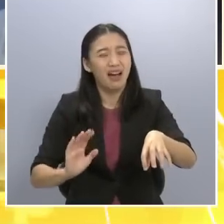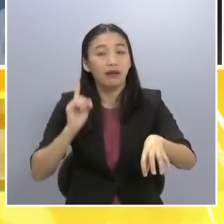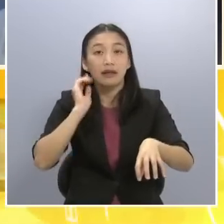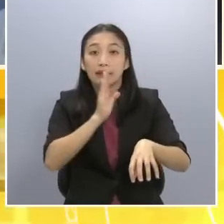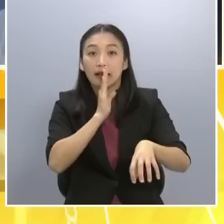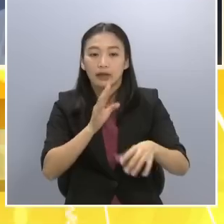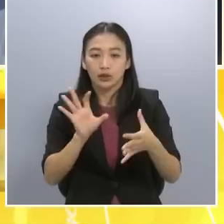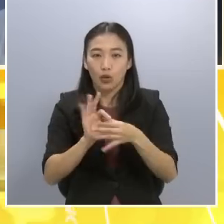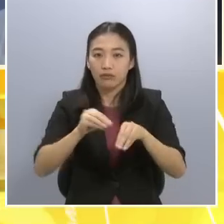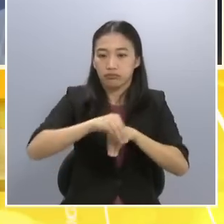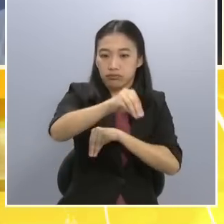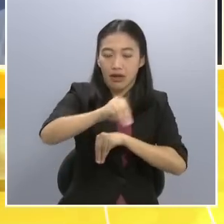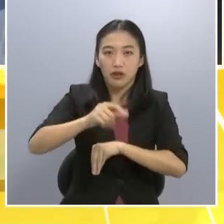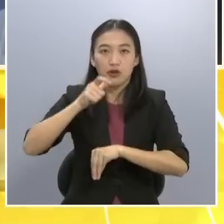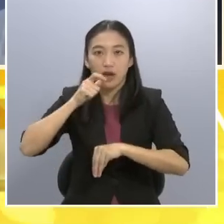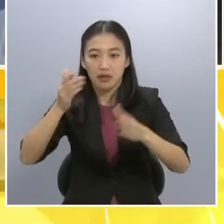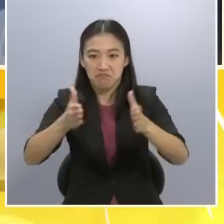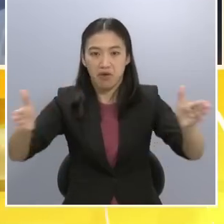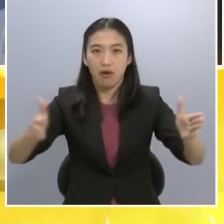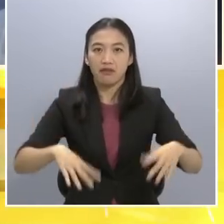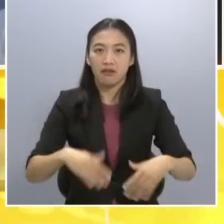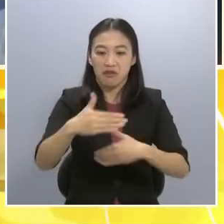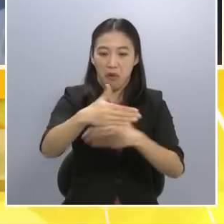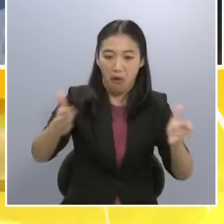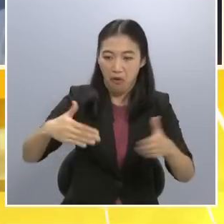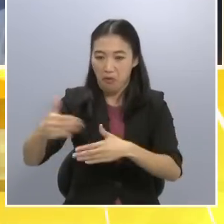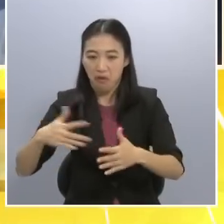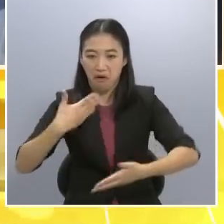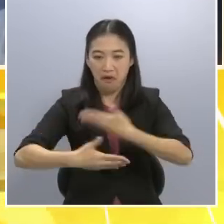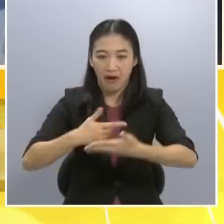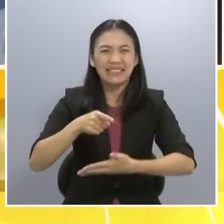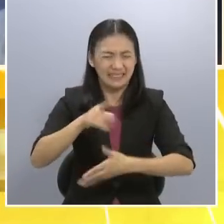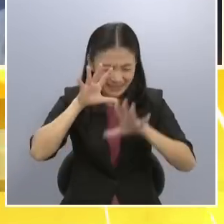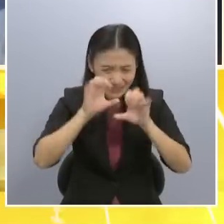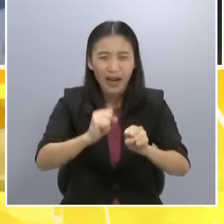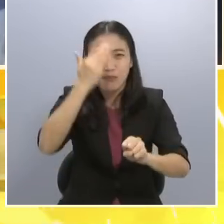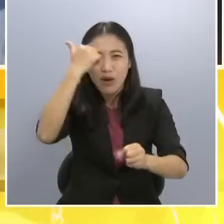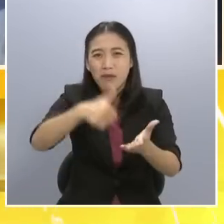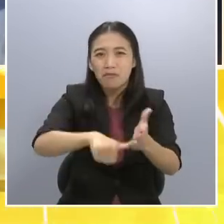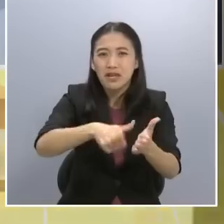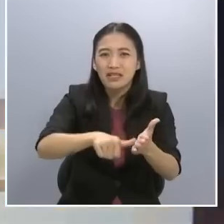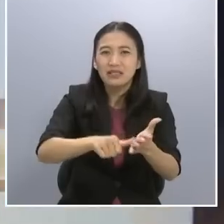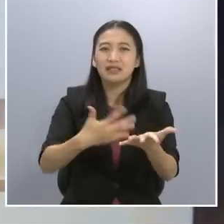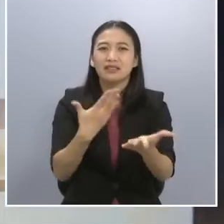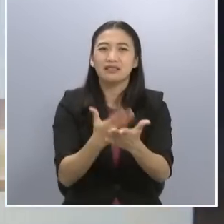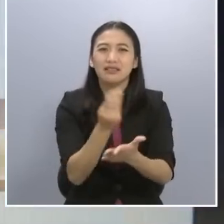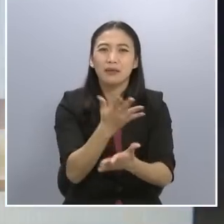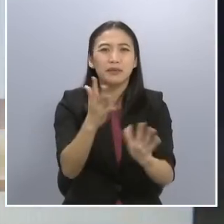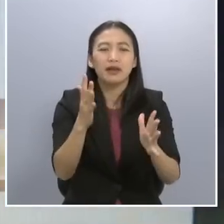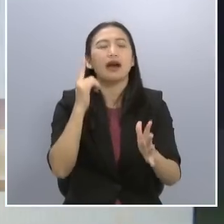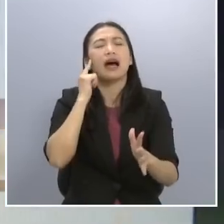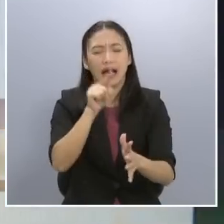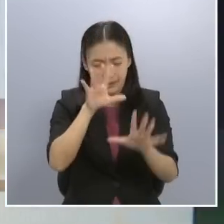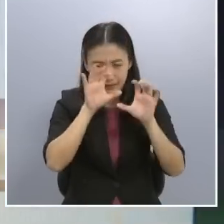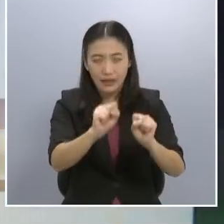งเนี่ยแต่มาจับรายเล็กรายน้อยเนี่ยท่านผู้ชมแล้วคุณบีบอกกับนักข่าวช่อง3เป็นช